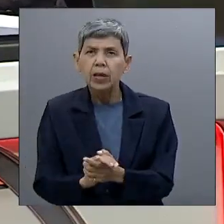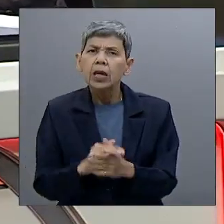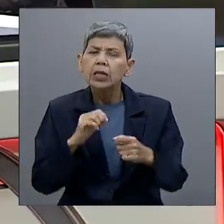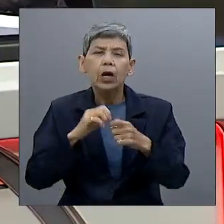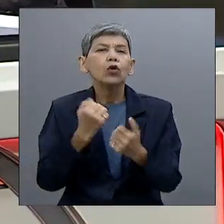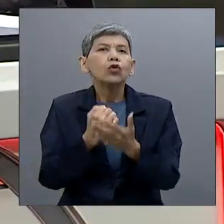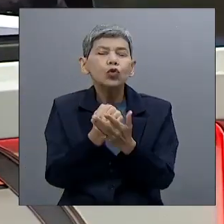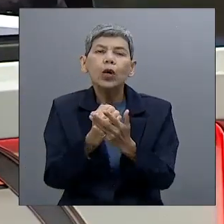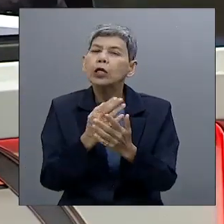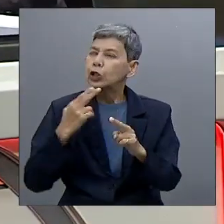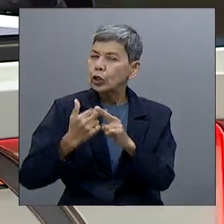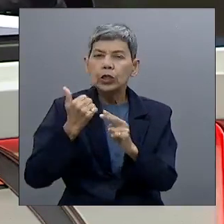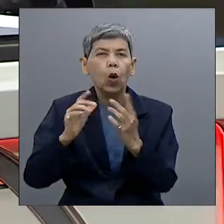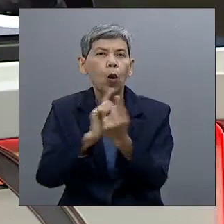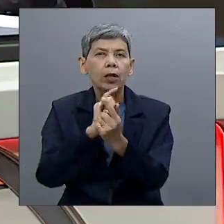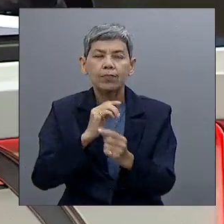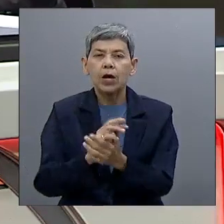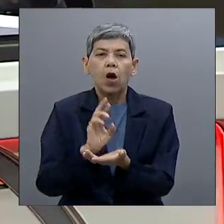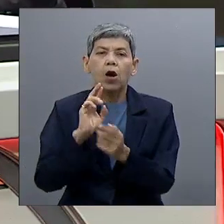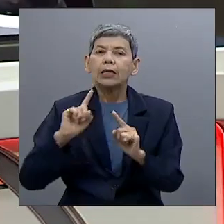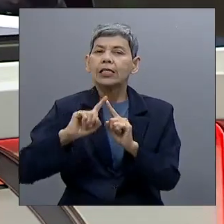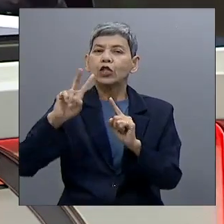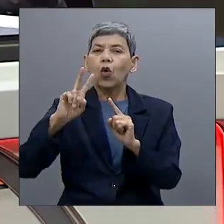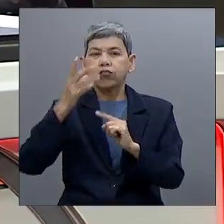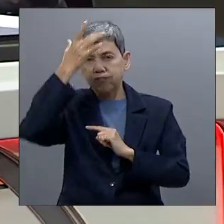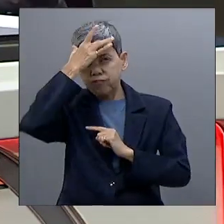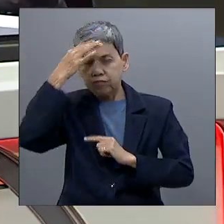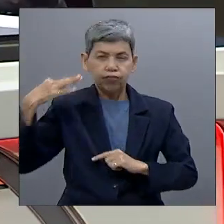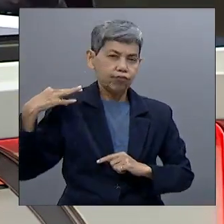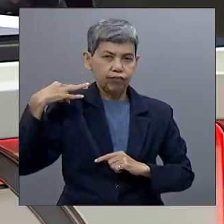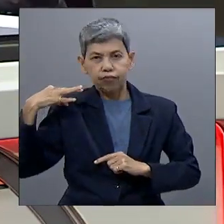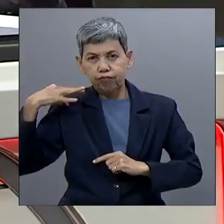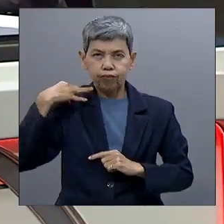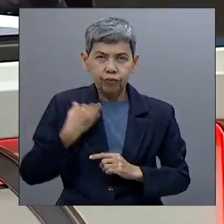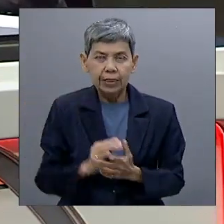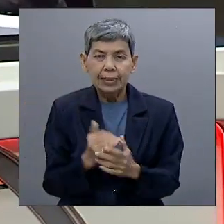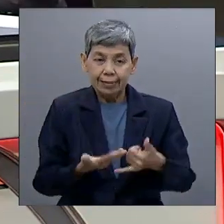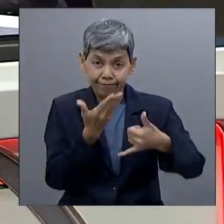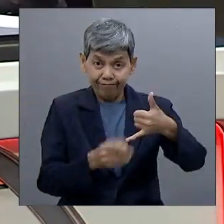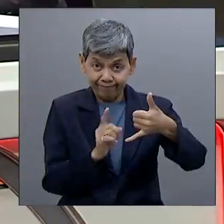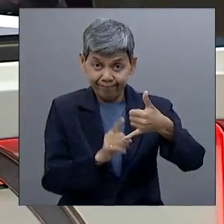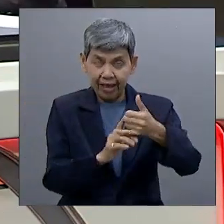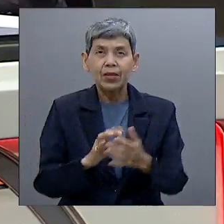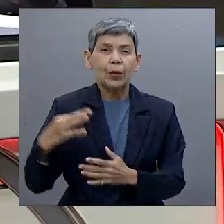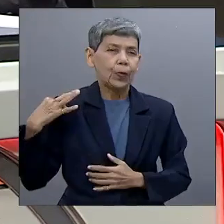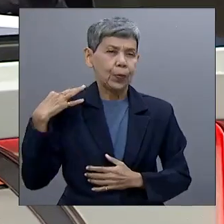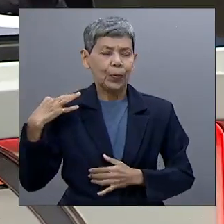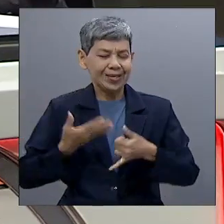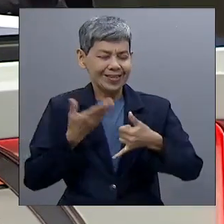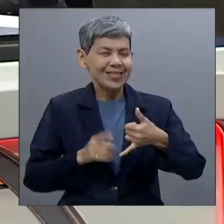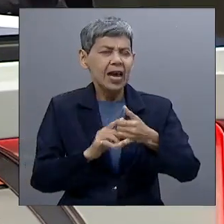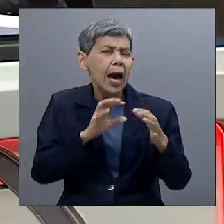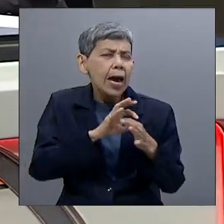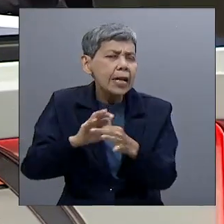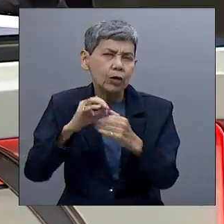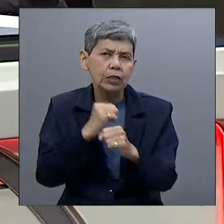วเวอร์ค่ะหลังจากที่คว้ารองอันดับหนึ่ง Miss Universe มานะคะทำให้แอนโทเนียโพซิลค่ะเธอถูกพูดถึงในแง่